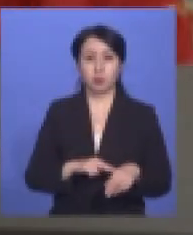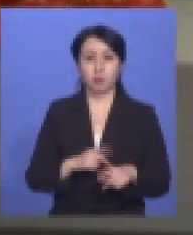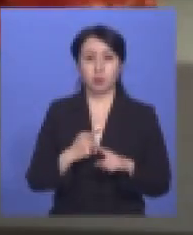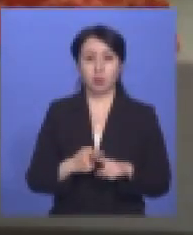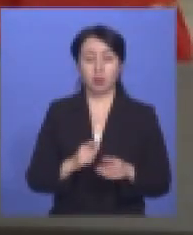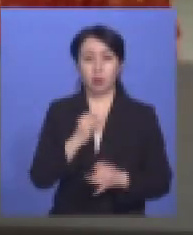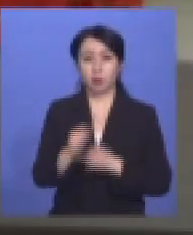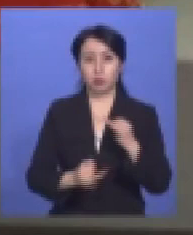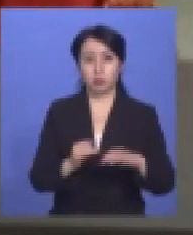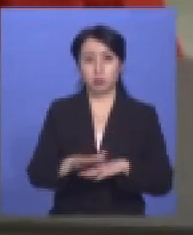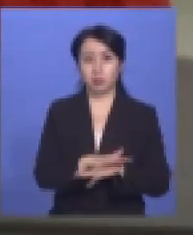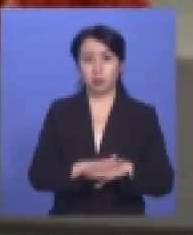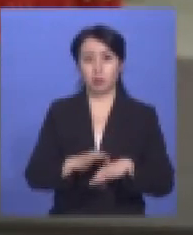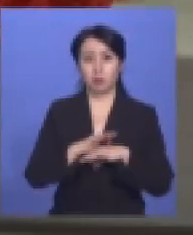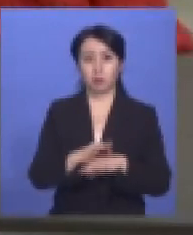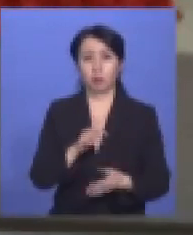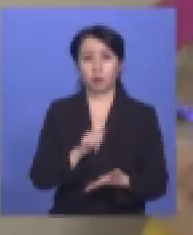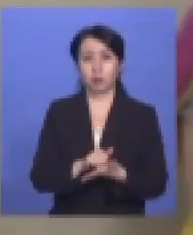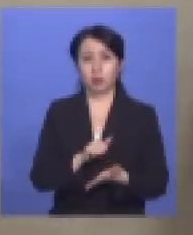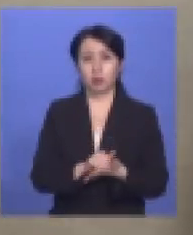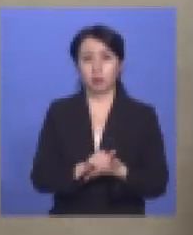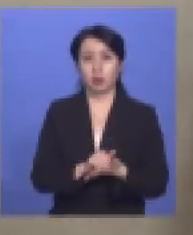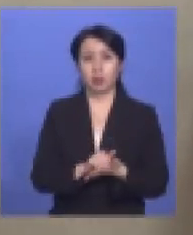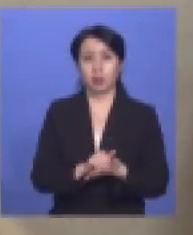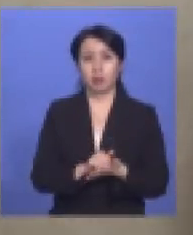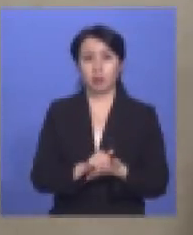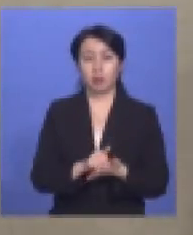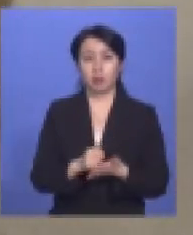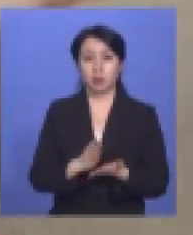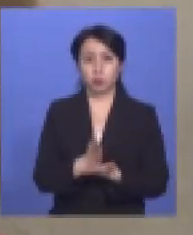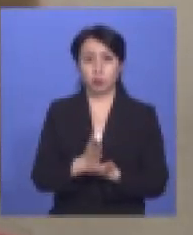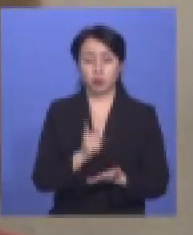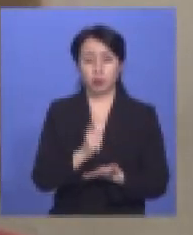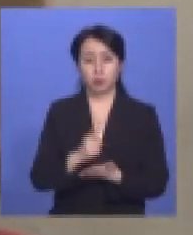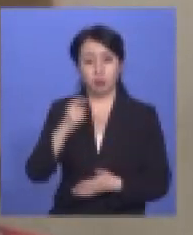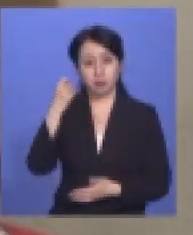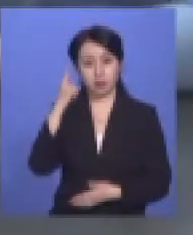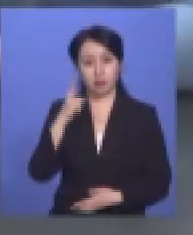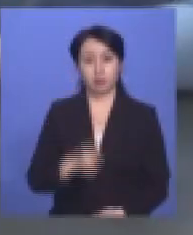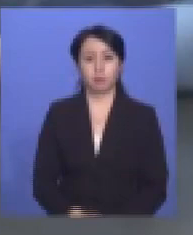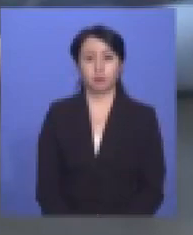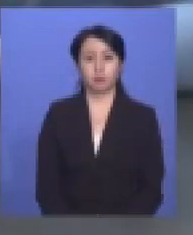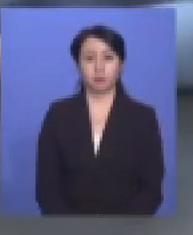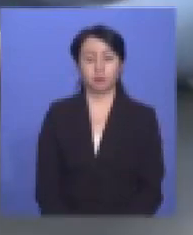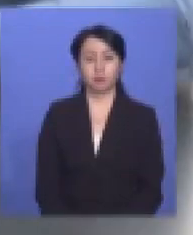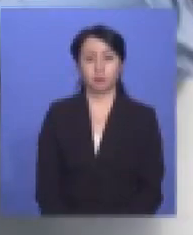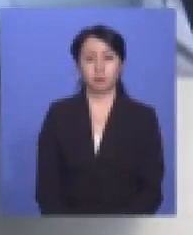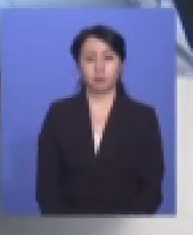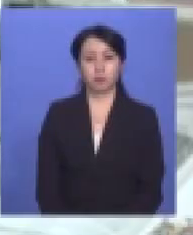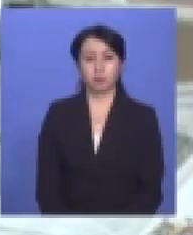полицейские постоянно общаются с населением и ведут документацию. Следовательно, служба требует знаний.